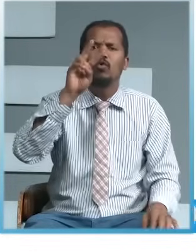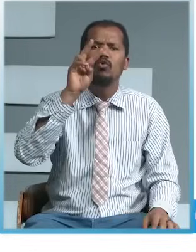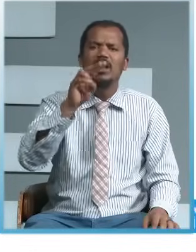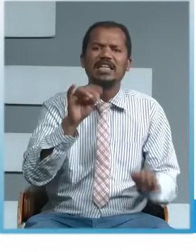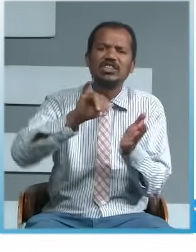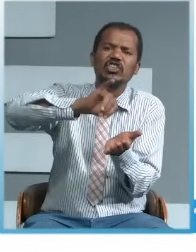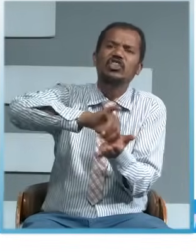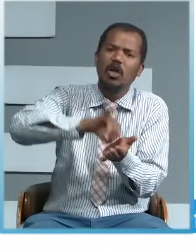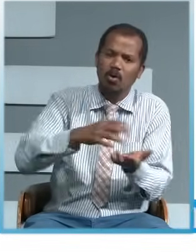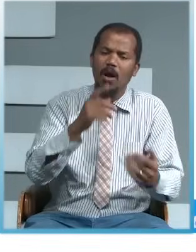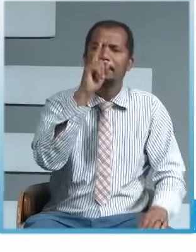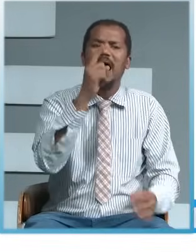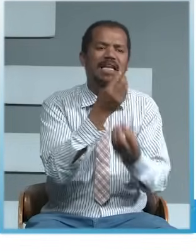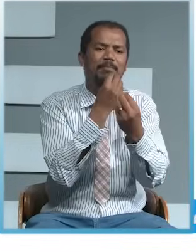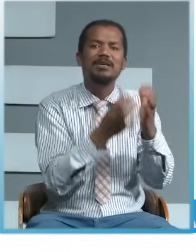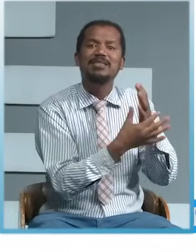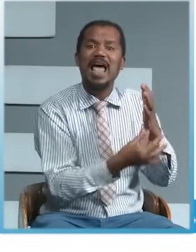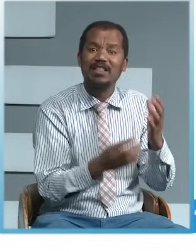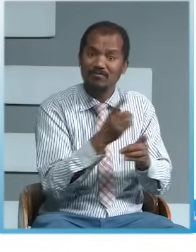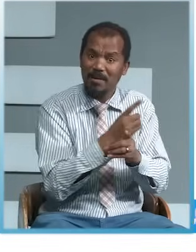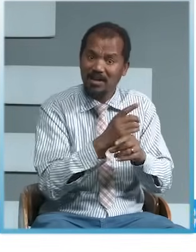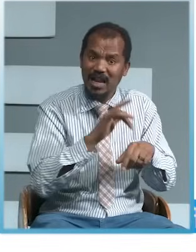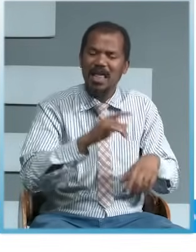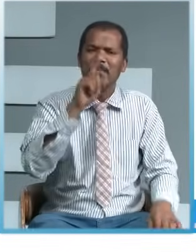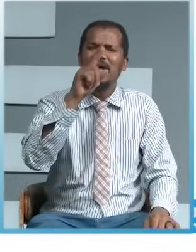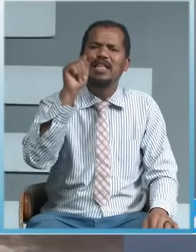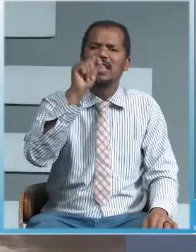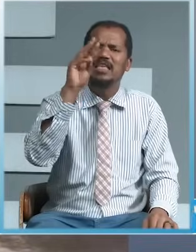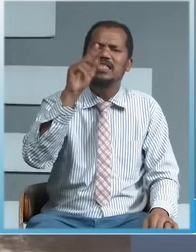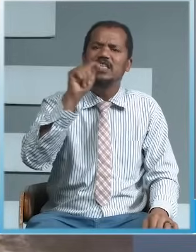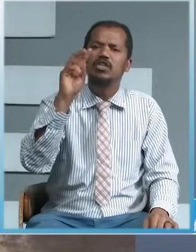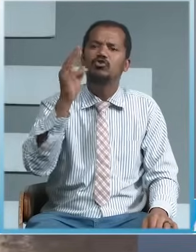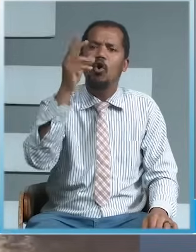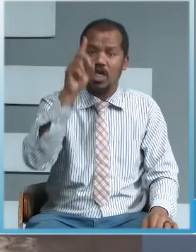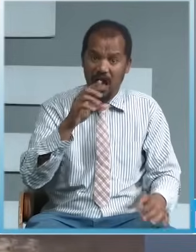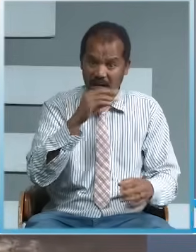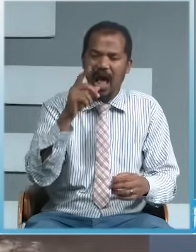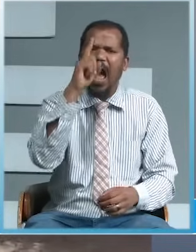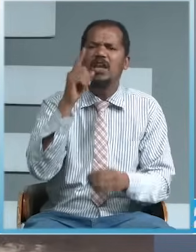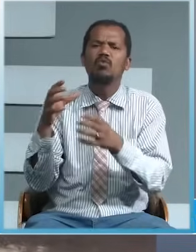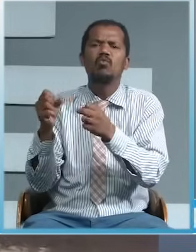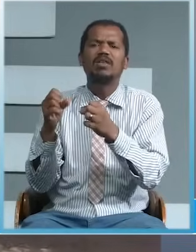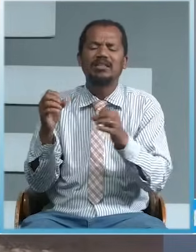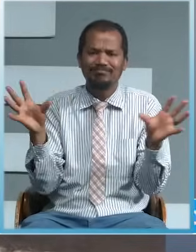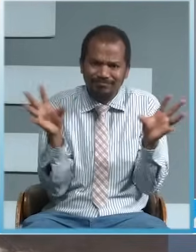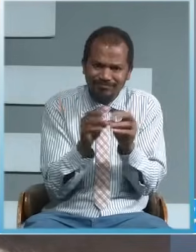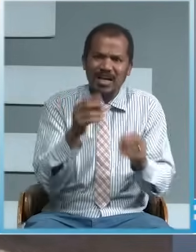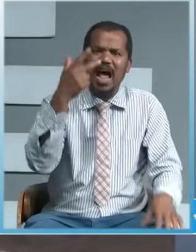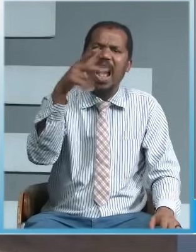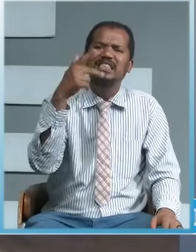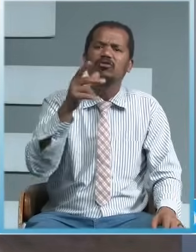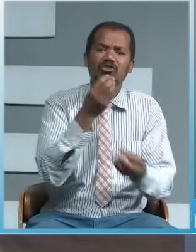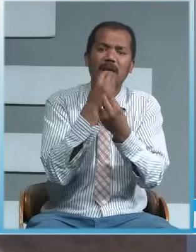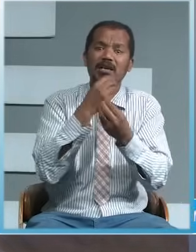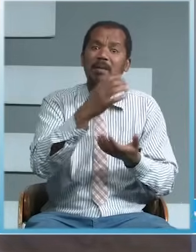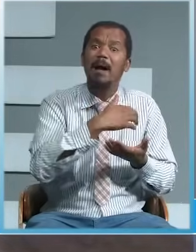بخلط يعودايز رجعو بأند يمقب زيت عمرات وشلاي بأند تيستي سويا عمرات لنا بأند يوتت عمرات بدمرو